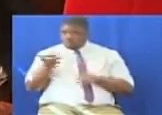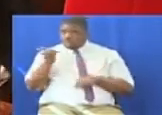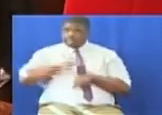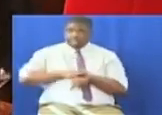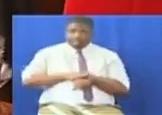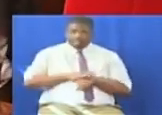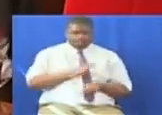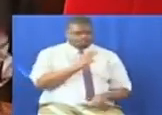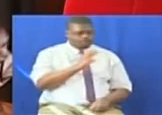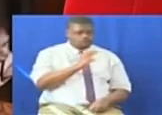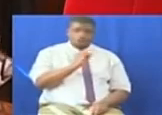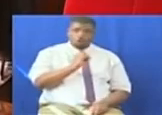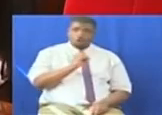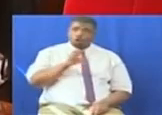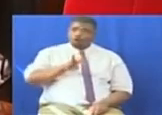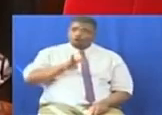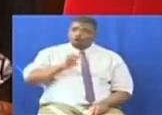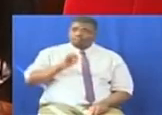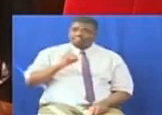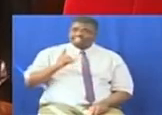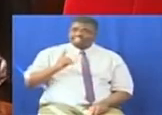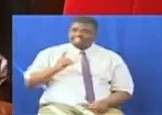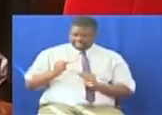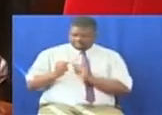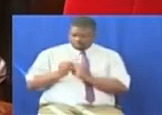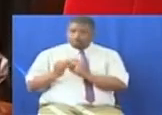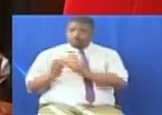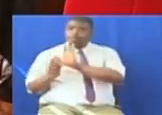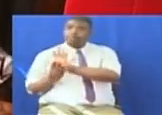COVID-19. Mheshimiwa Spika,